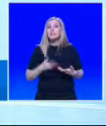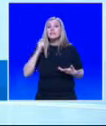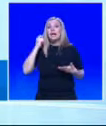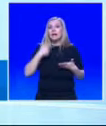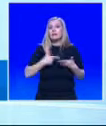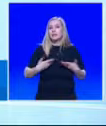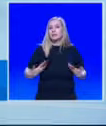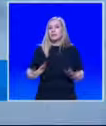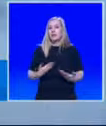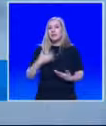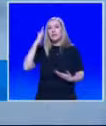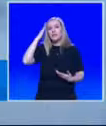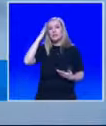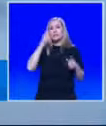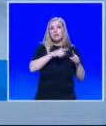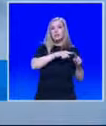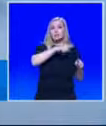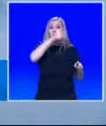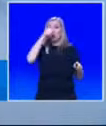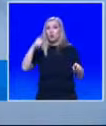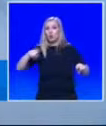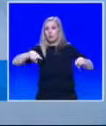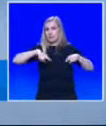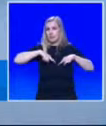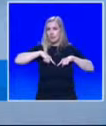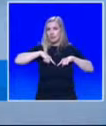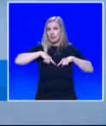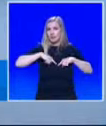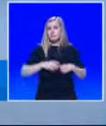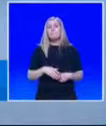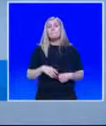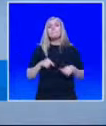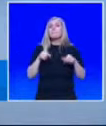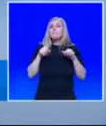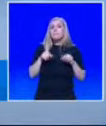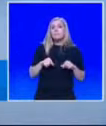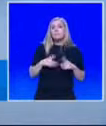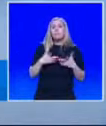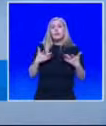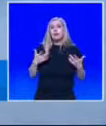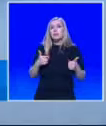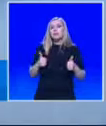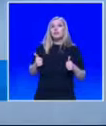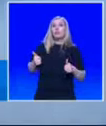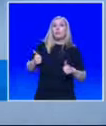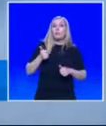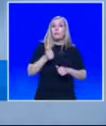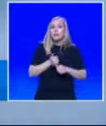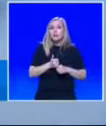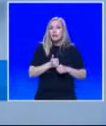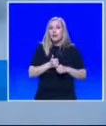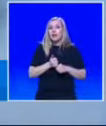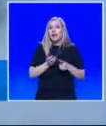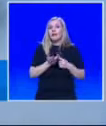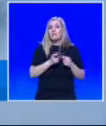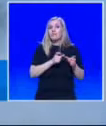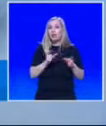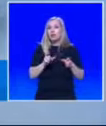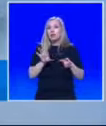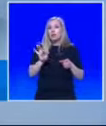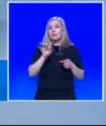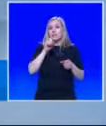на държавата, така че той да стигне до съд. Но ето и те защо с тази политическа доминирана квота ще избират